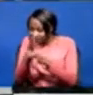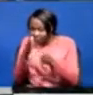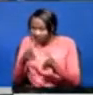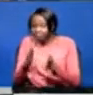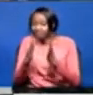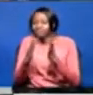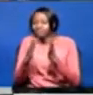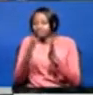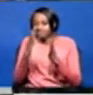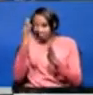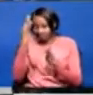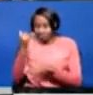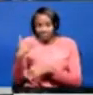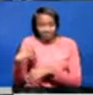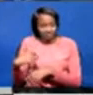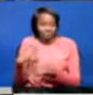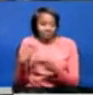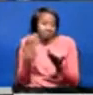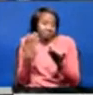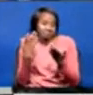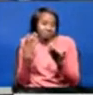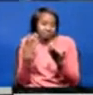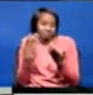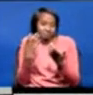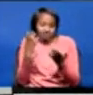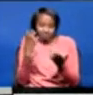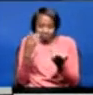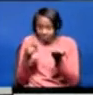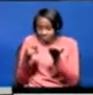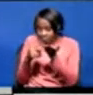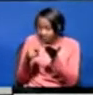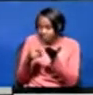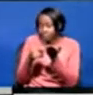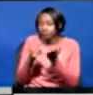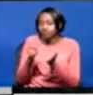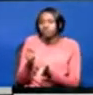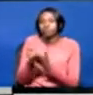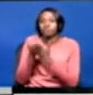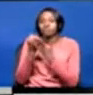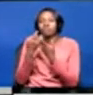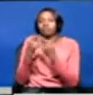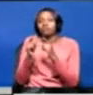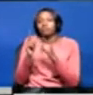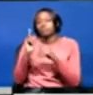haitakuwa mzuri kwangu. Hivyo basi ni teknolojia ndio itasaidia. Shida ni kwamba